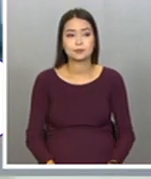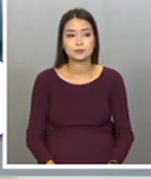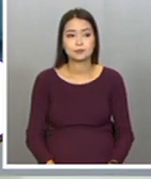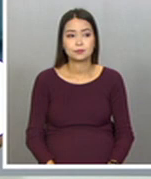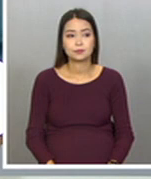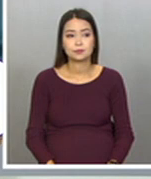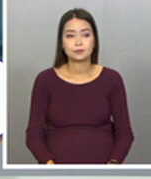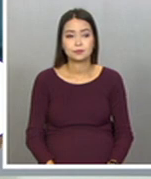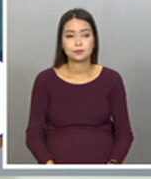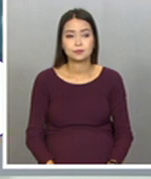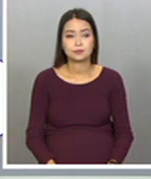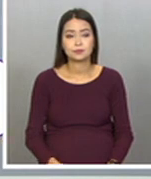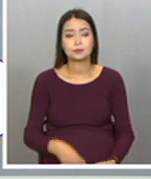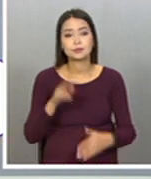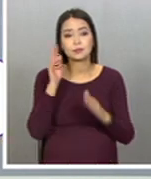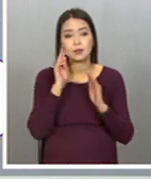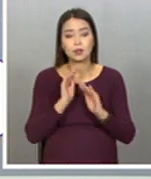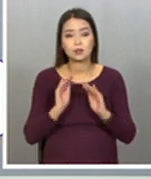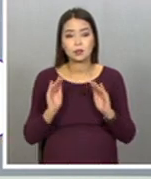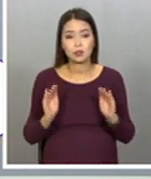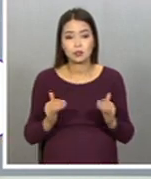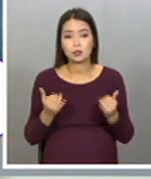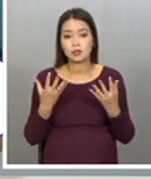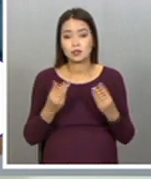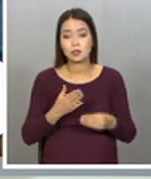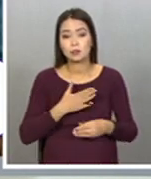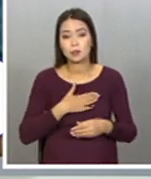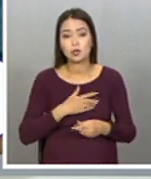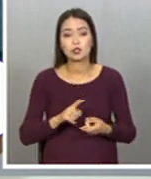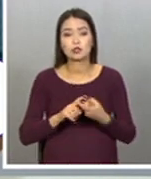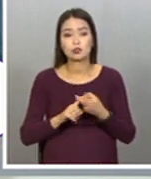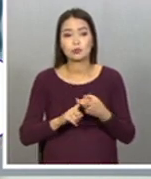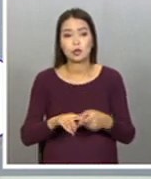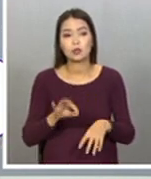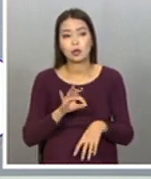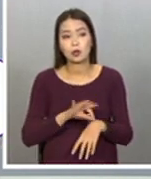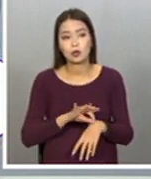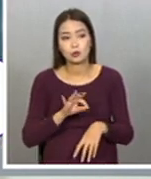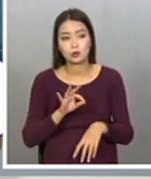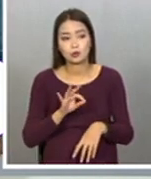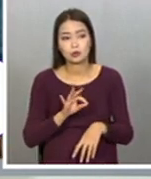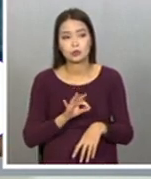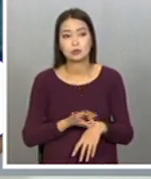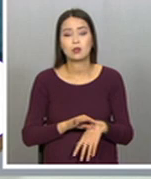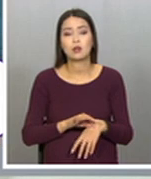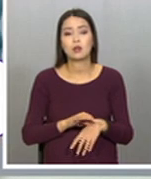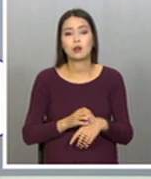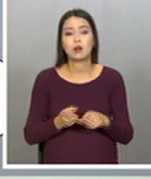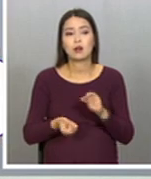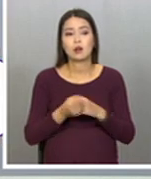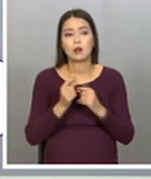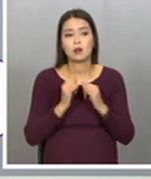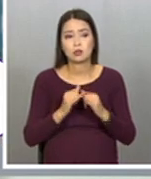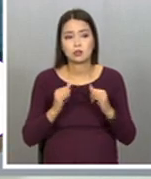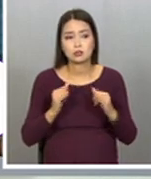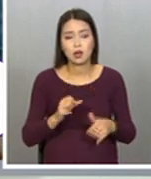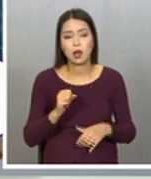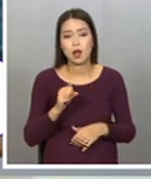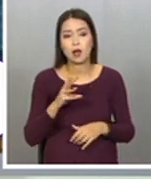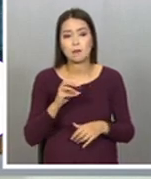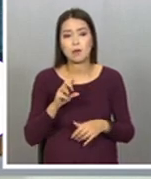Оқушылар, бүгінгі сабақта біз жұқпалы аурулар, қоздырушылар, амеба